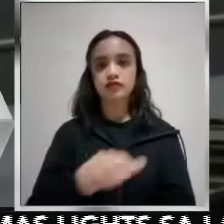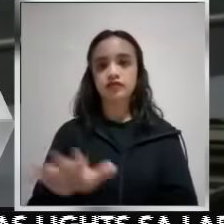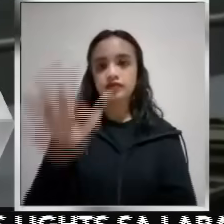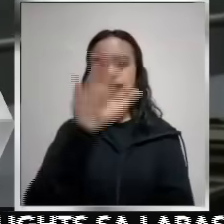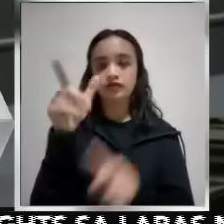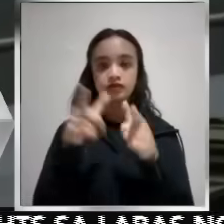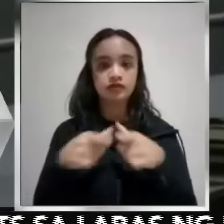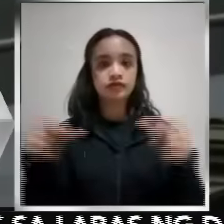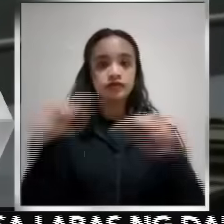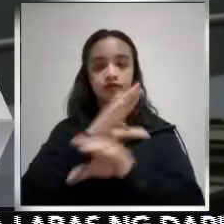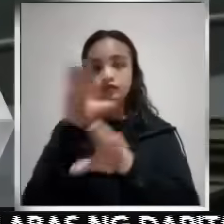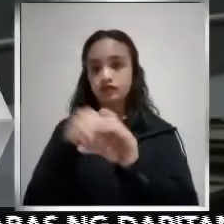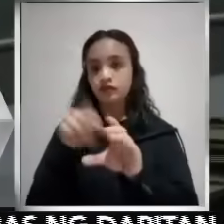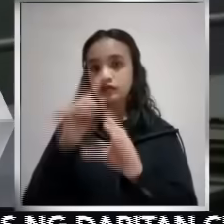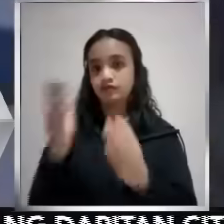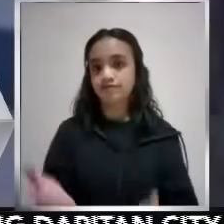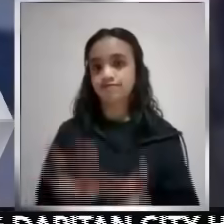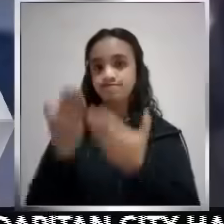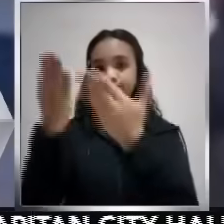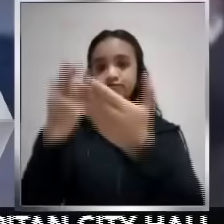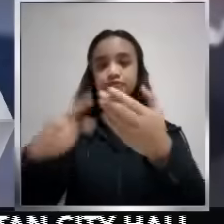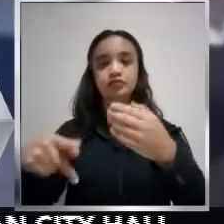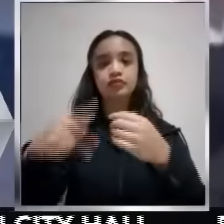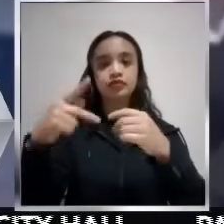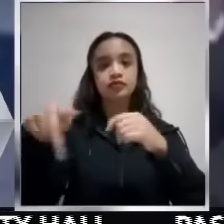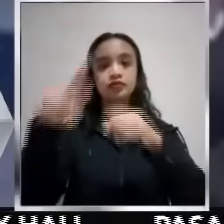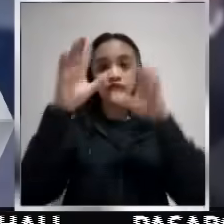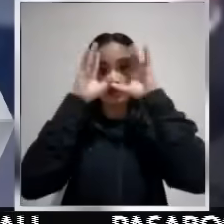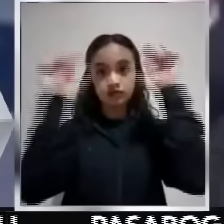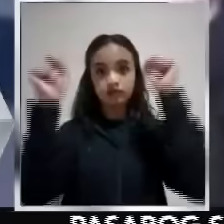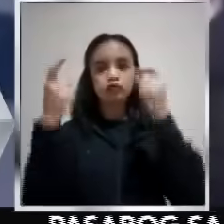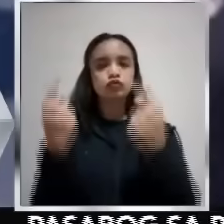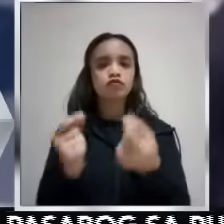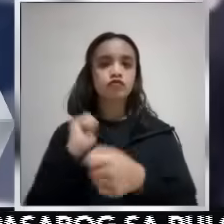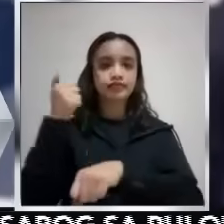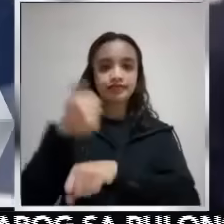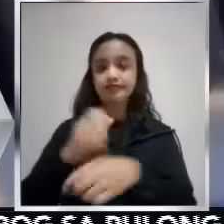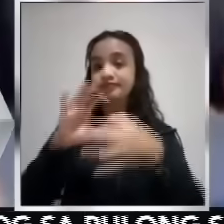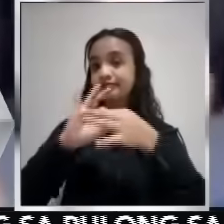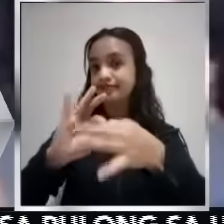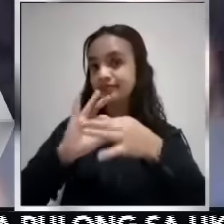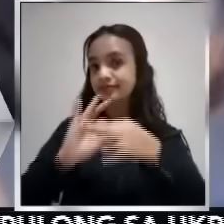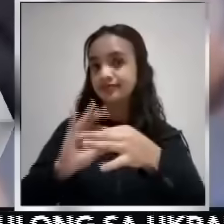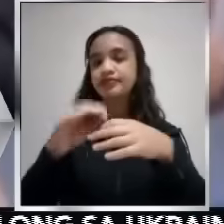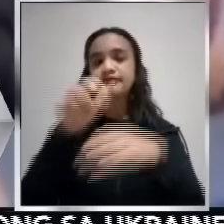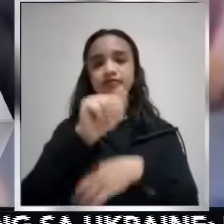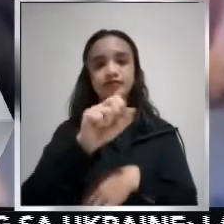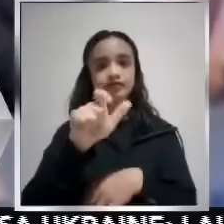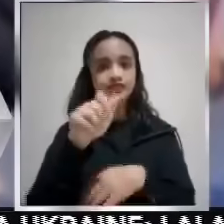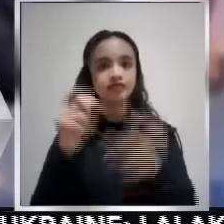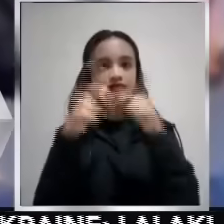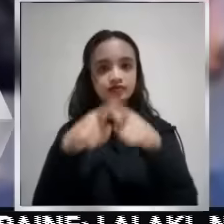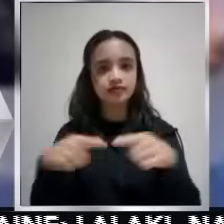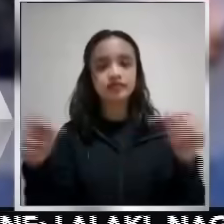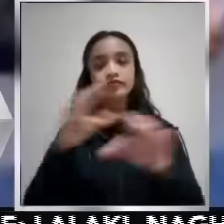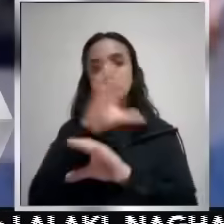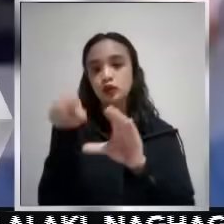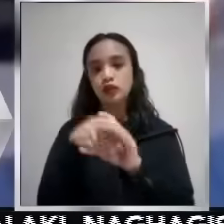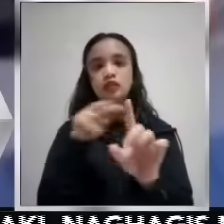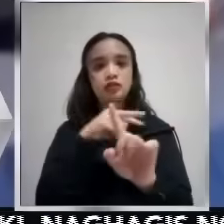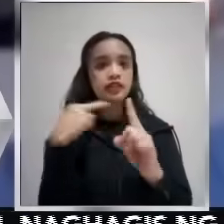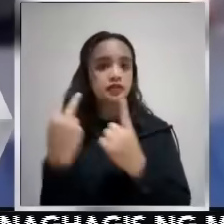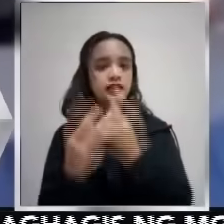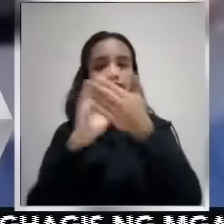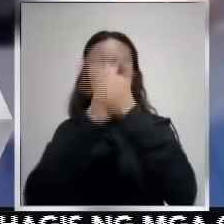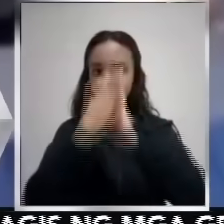isinulong ng pangulo ang pagpap tatag ng relasyon ng Asian at Japan partikular sa aspeto ng kapayapaan at katatagan sa